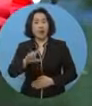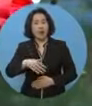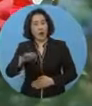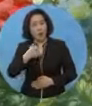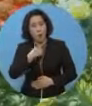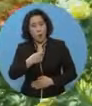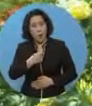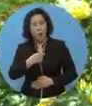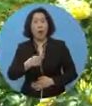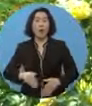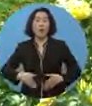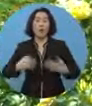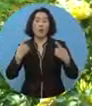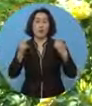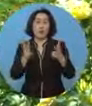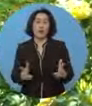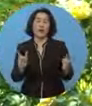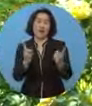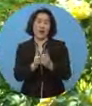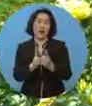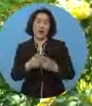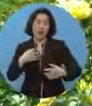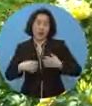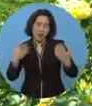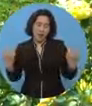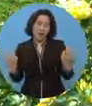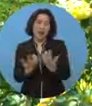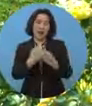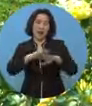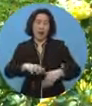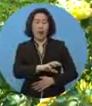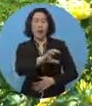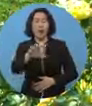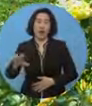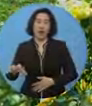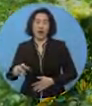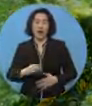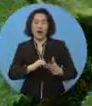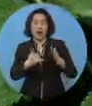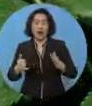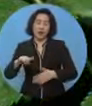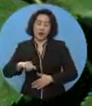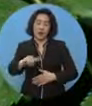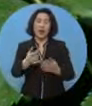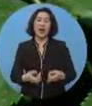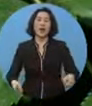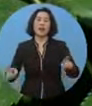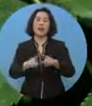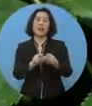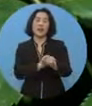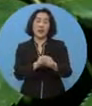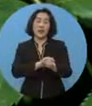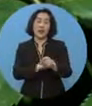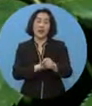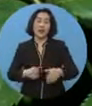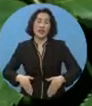어디론가 떠나고 싶은 봉 여행 주간입니다 즐거움이 가득한 전남의 축제장에서 가족 연인과 함께 특별한